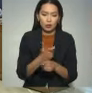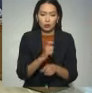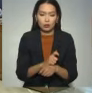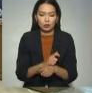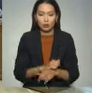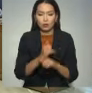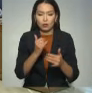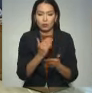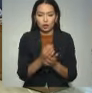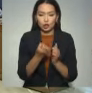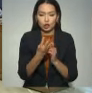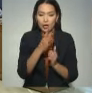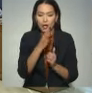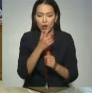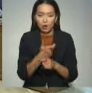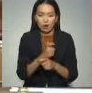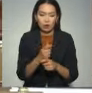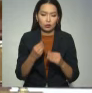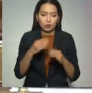за последние 14 лет, составив